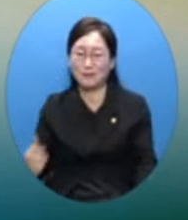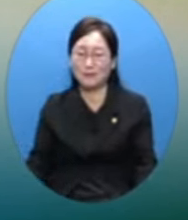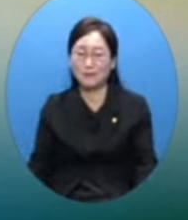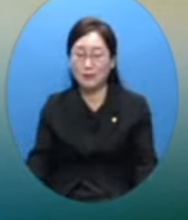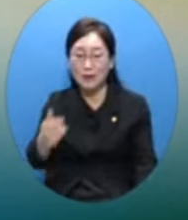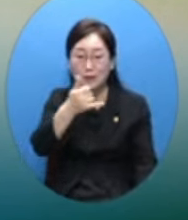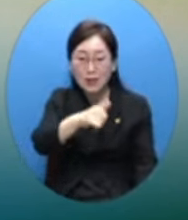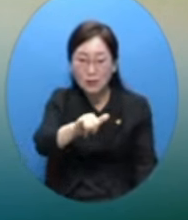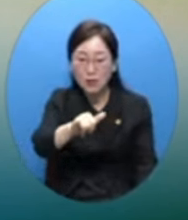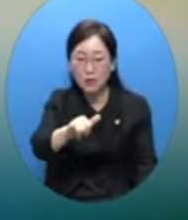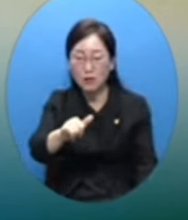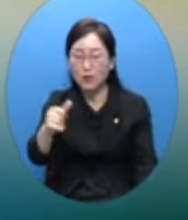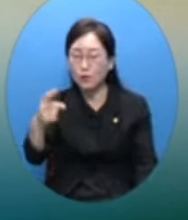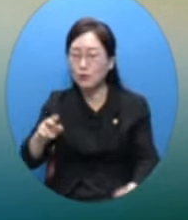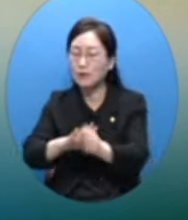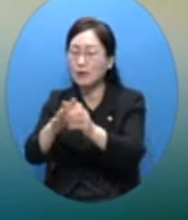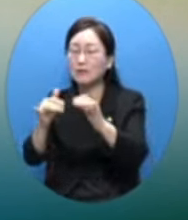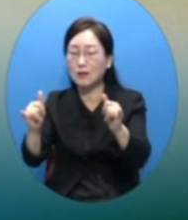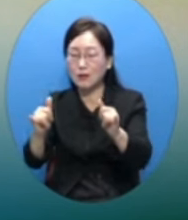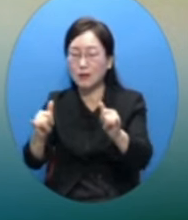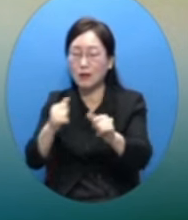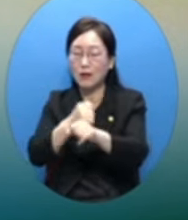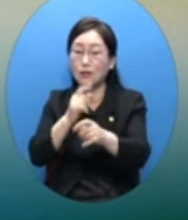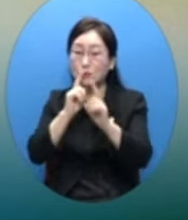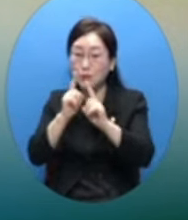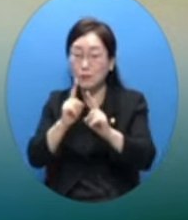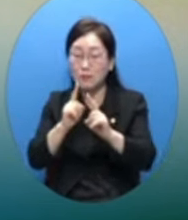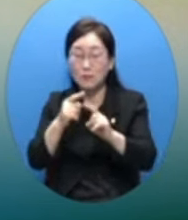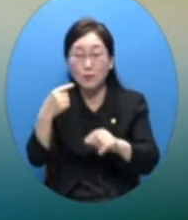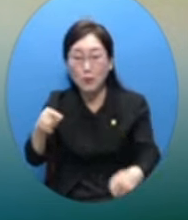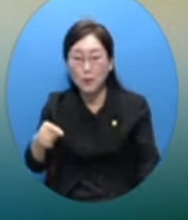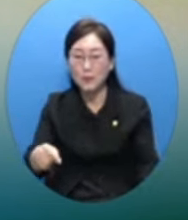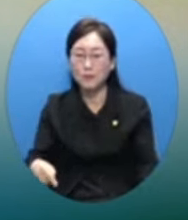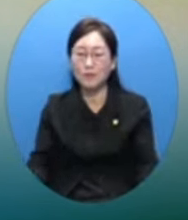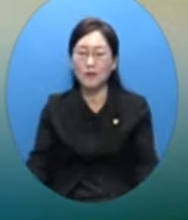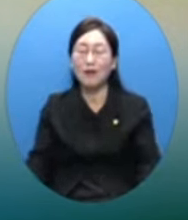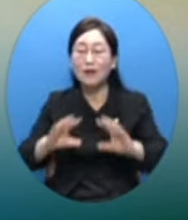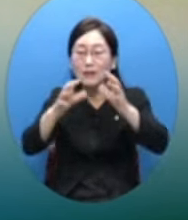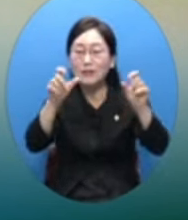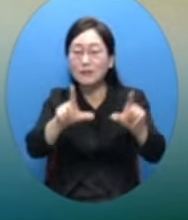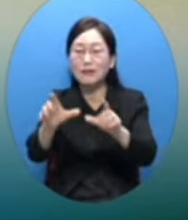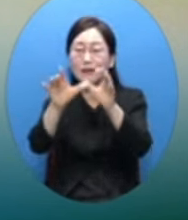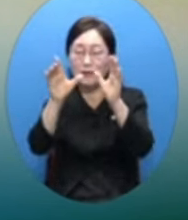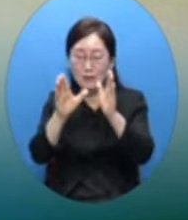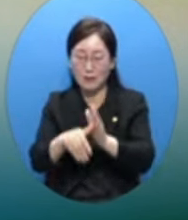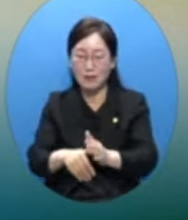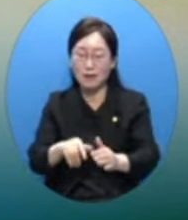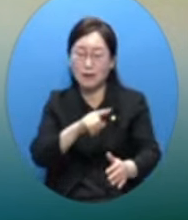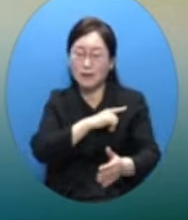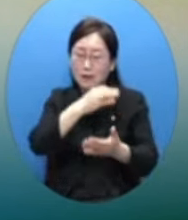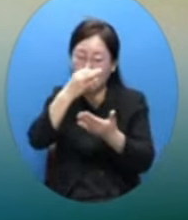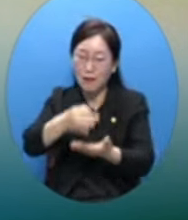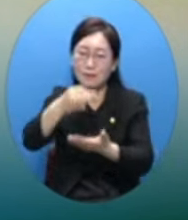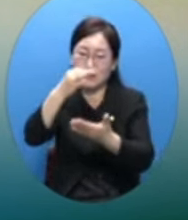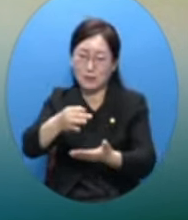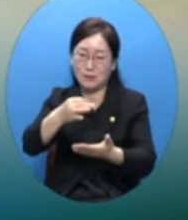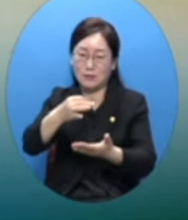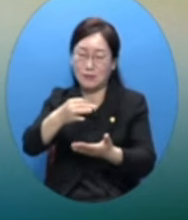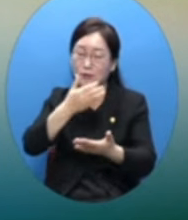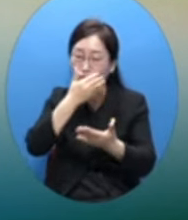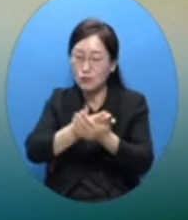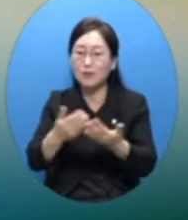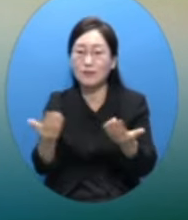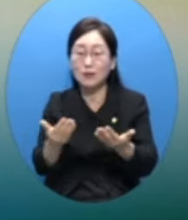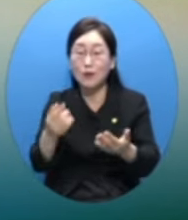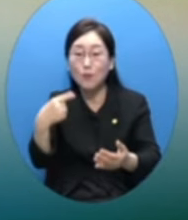자녀들과 사랑하는 사람들에게 하고 싶은 말은 이것입니다. 이 세상에서 살 때 가장 가치 있는 일은 하나님을